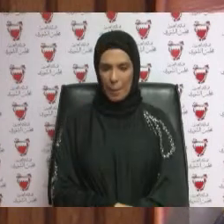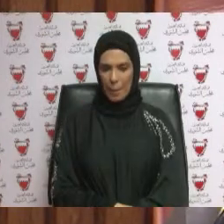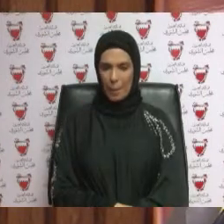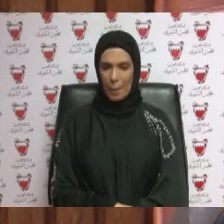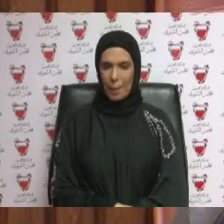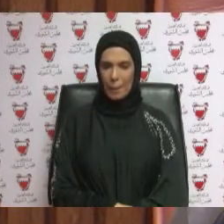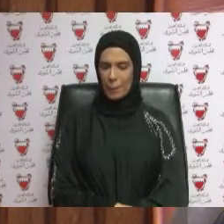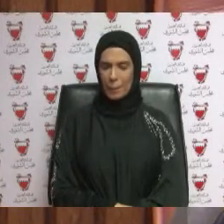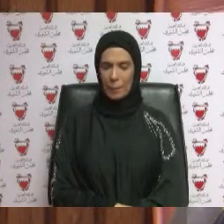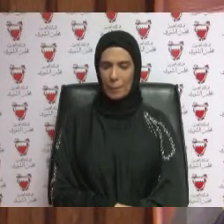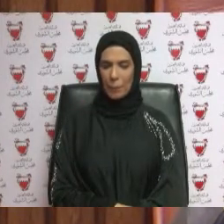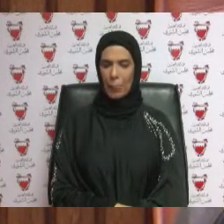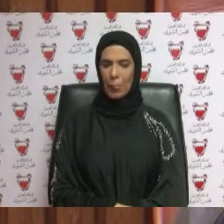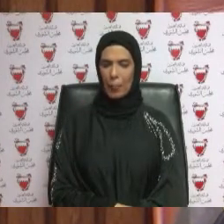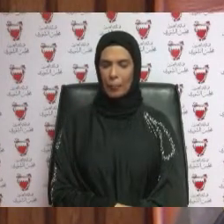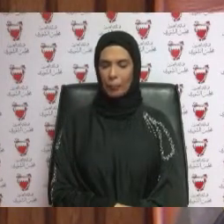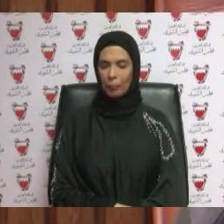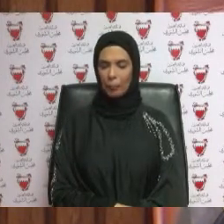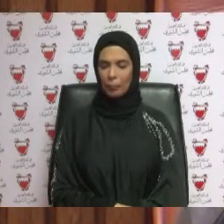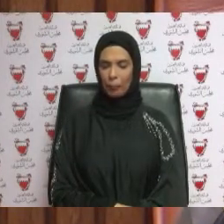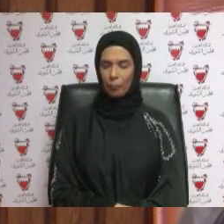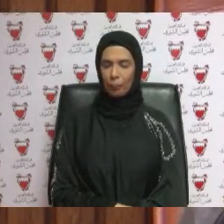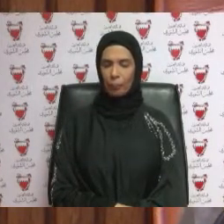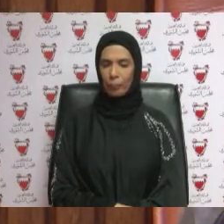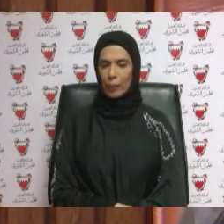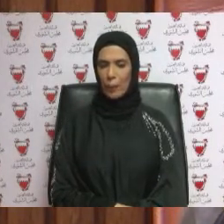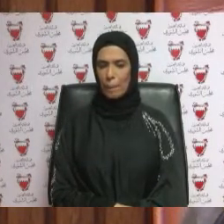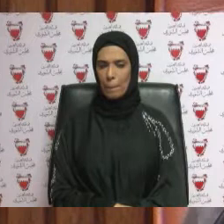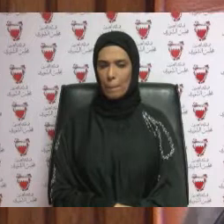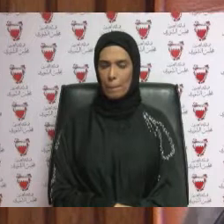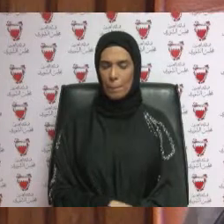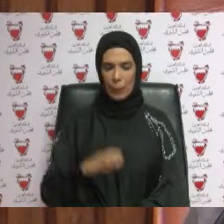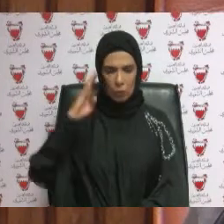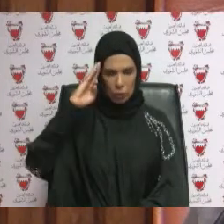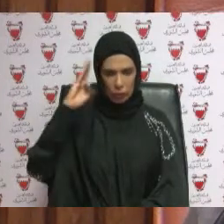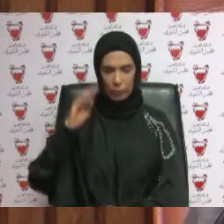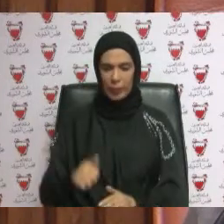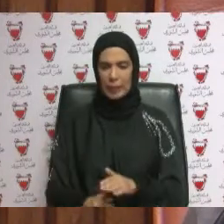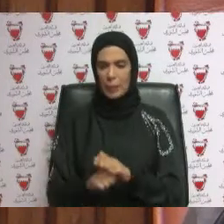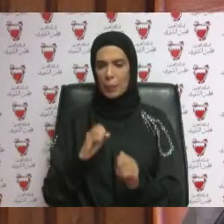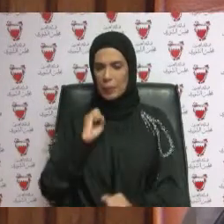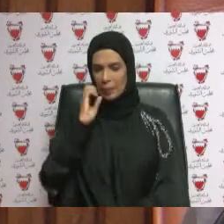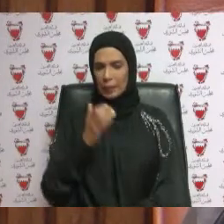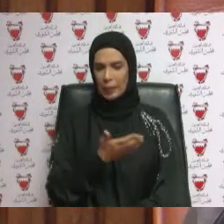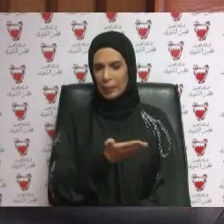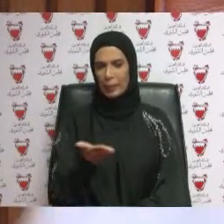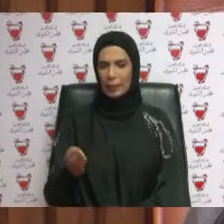شكرا جزيلا. دكتور عبد العزيز أبول، تفضل. شكرا معالي الرئيس، وأسعد الله صباحك وصباح